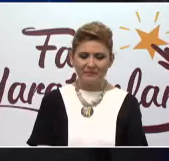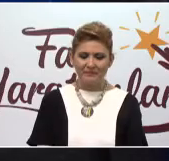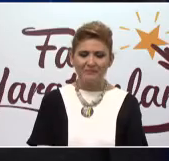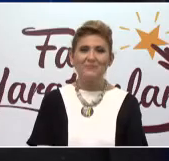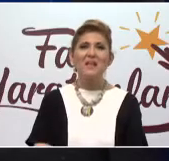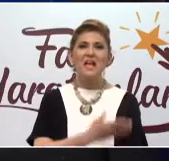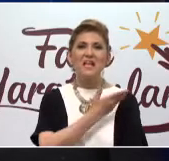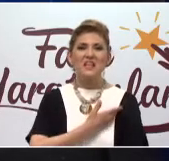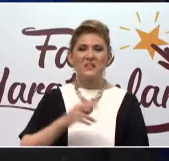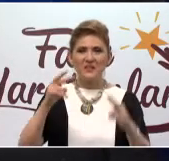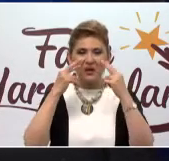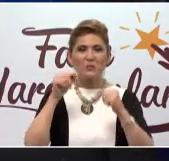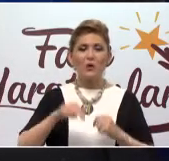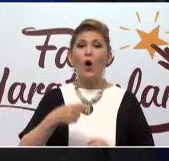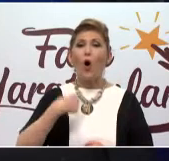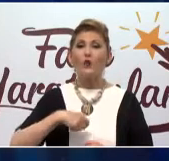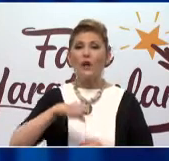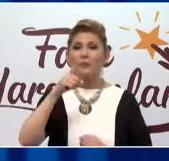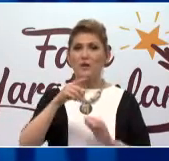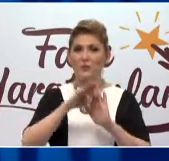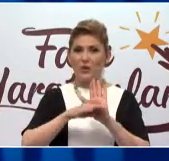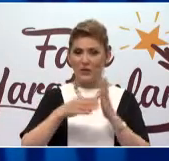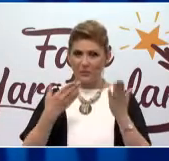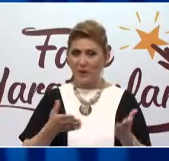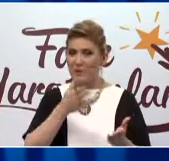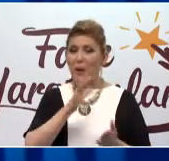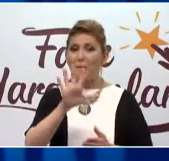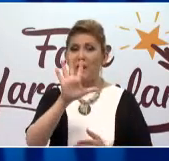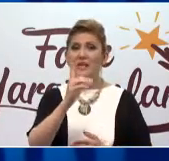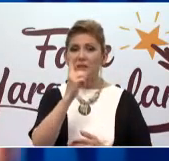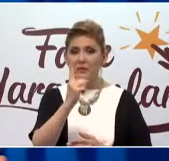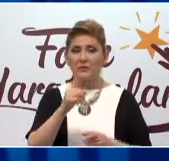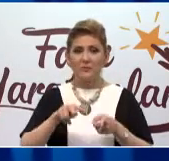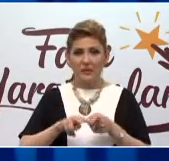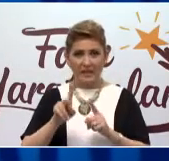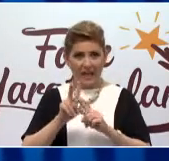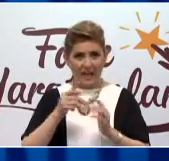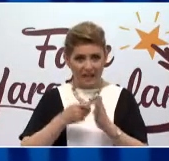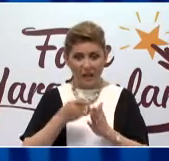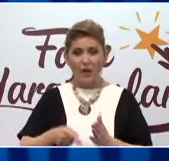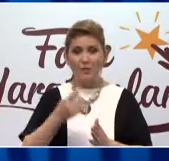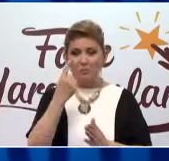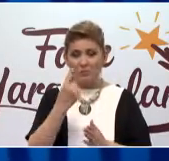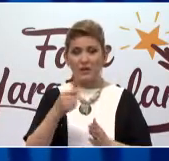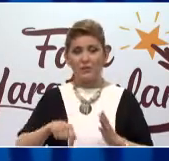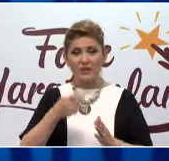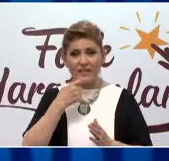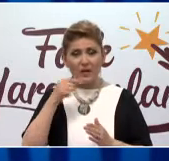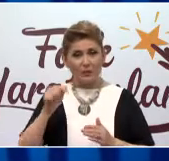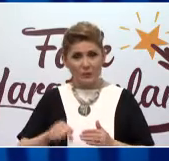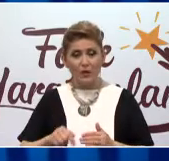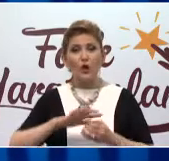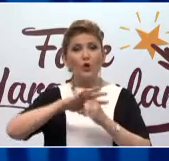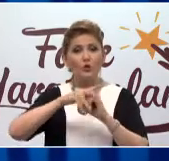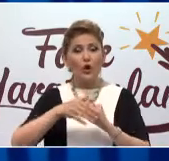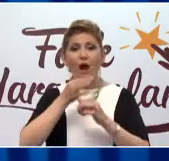Sevgili seyirciler, bugün karşınıza özel bir formatta geldik. Bildiğiniz gibi 5'ine 1K dünya raporuyla bugün bu yıl sizlere, bu sezon sizlere